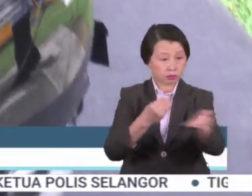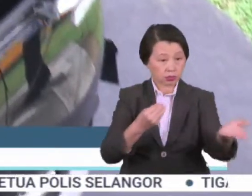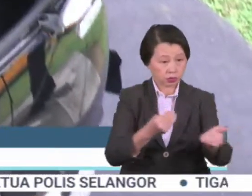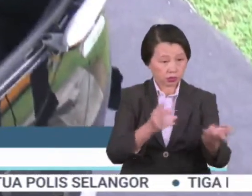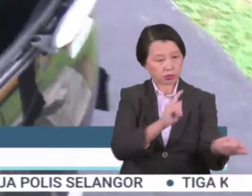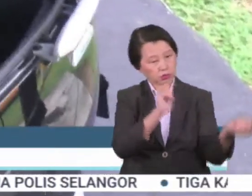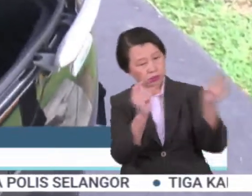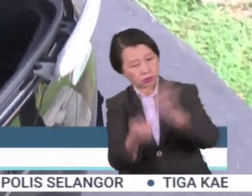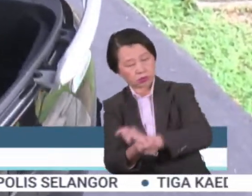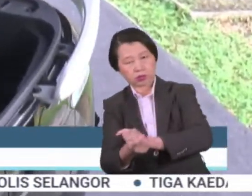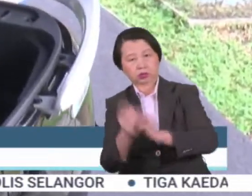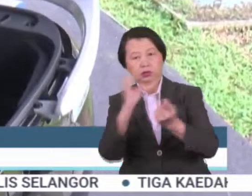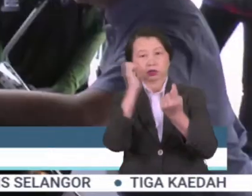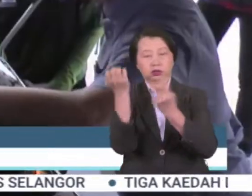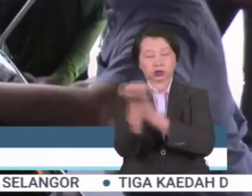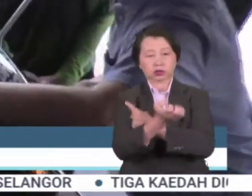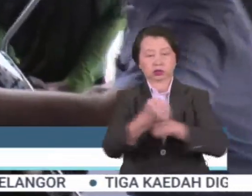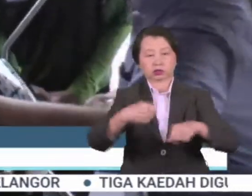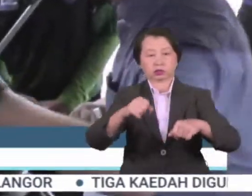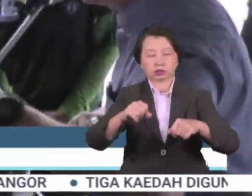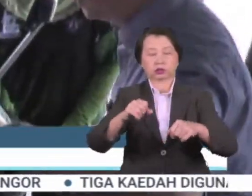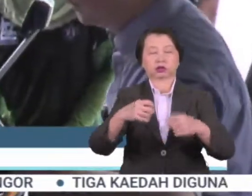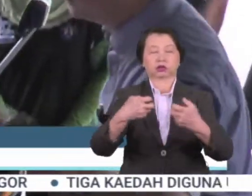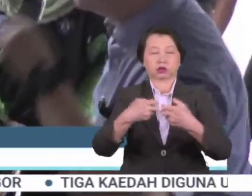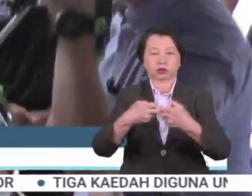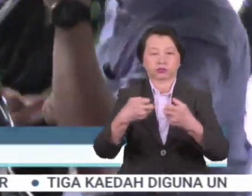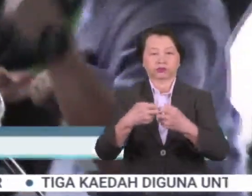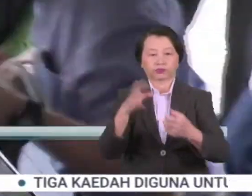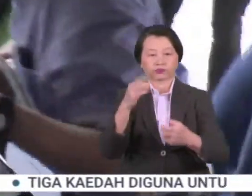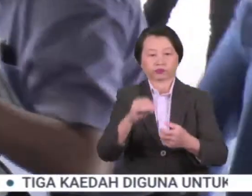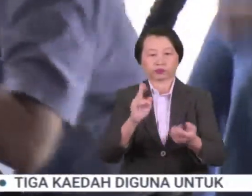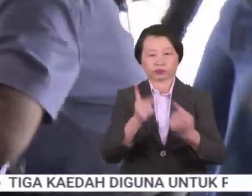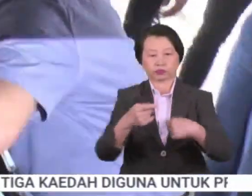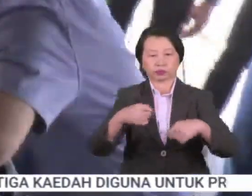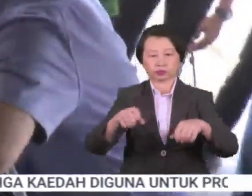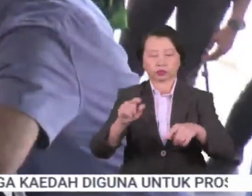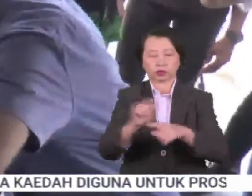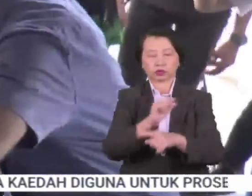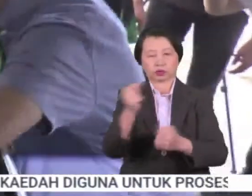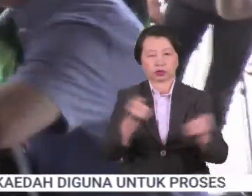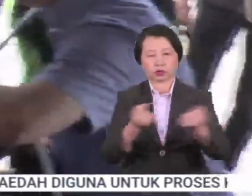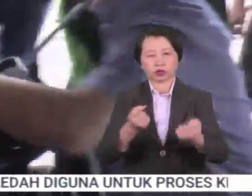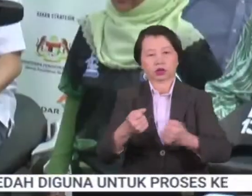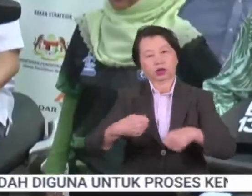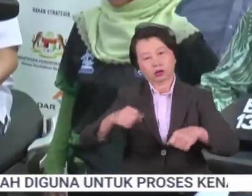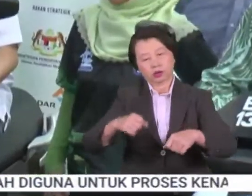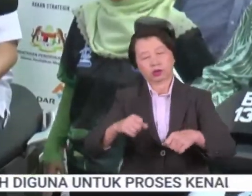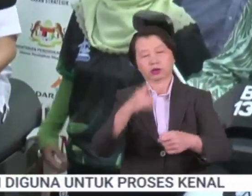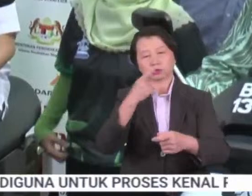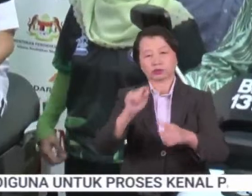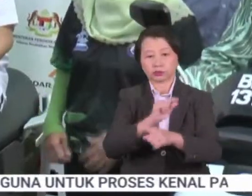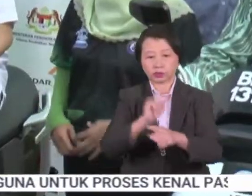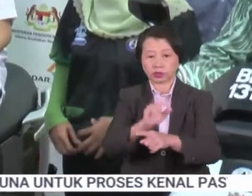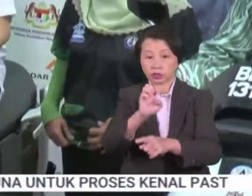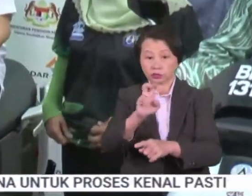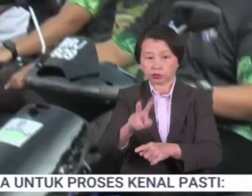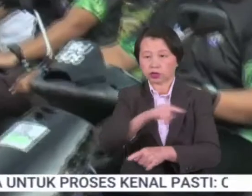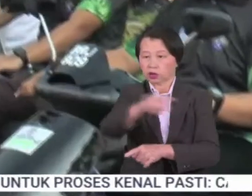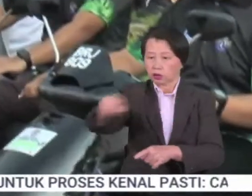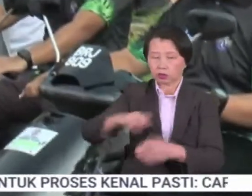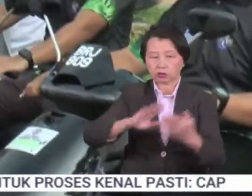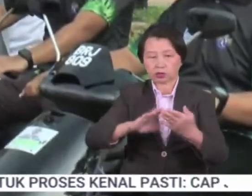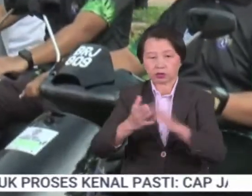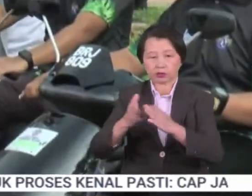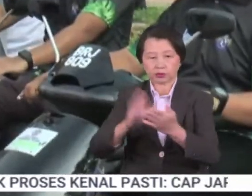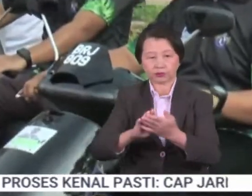untuk beralih kepada ekosistem mobiliti hijau dan kesan kepenggunaan EV dalam komuniti hasil dapatan akan